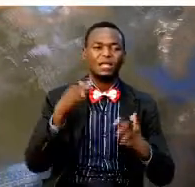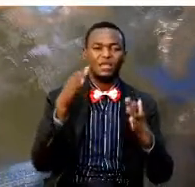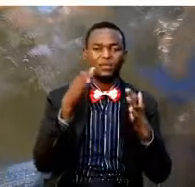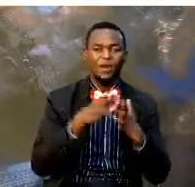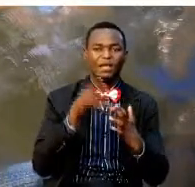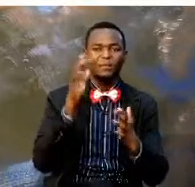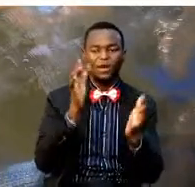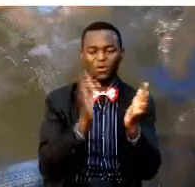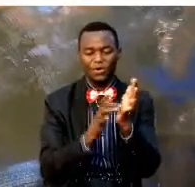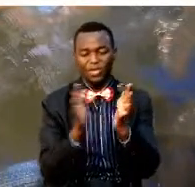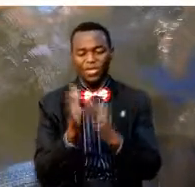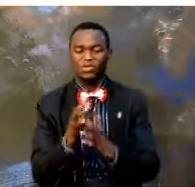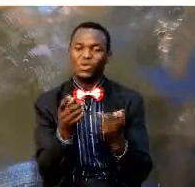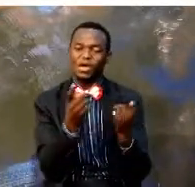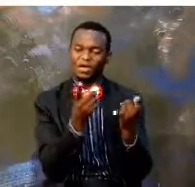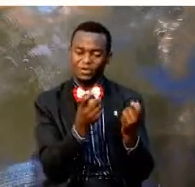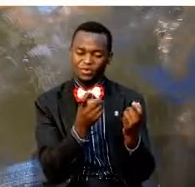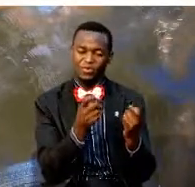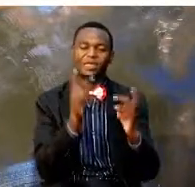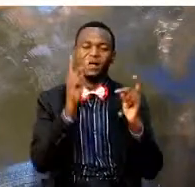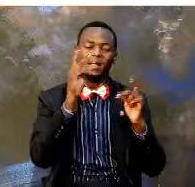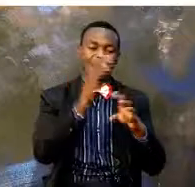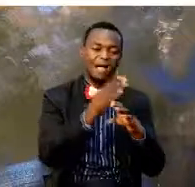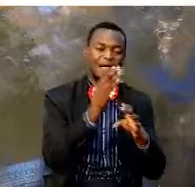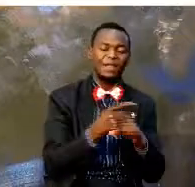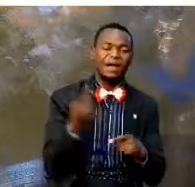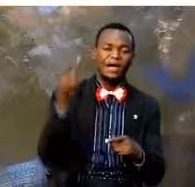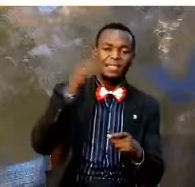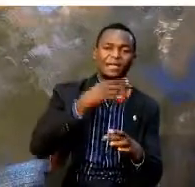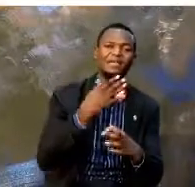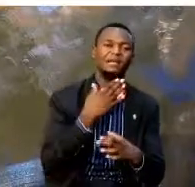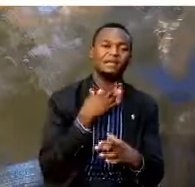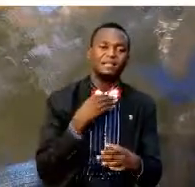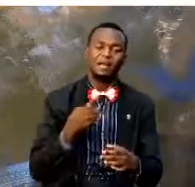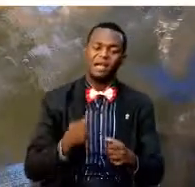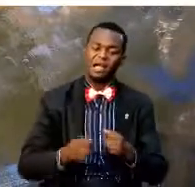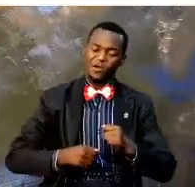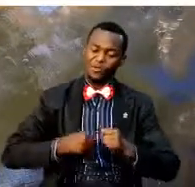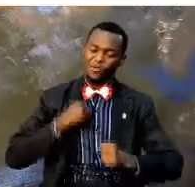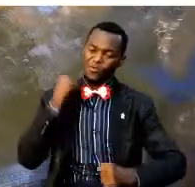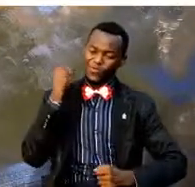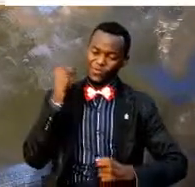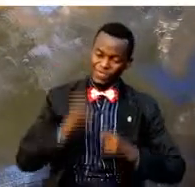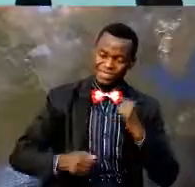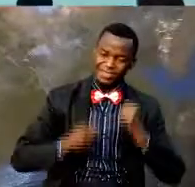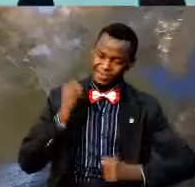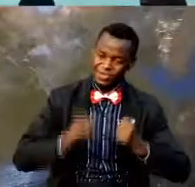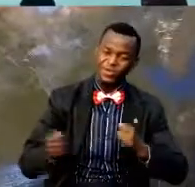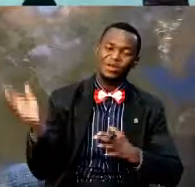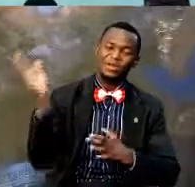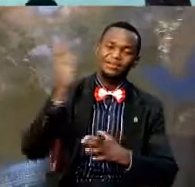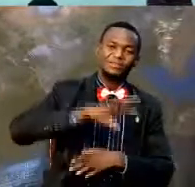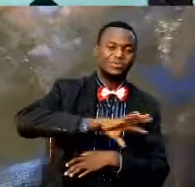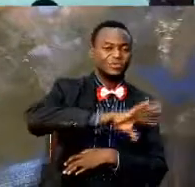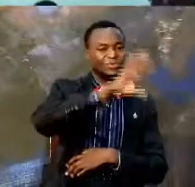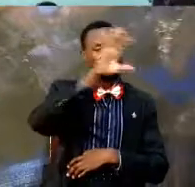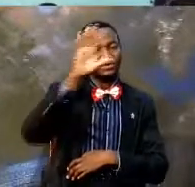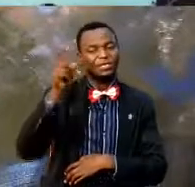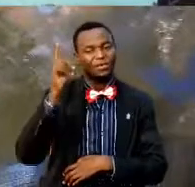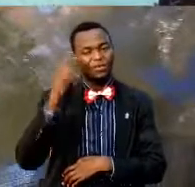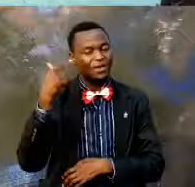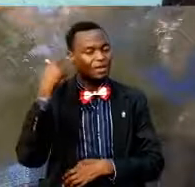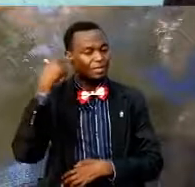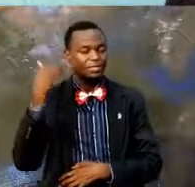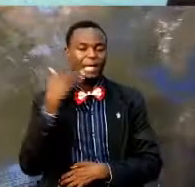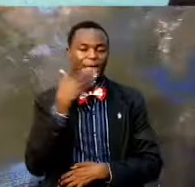ambako Yesu anatungojea. Kabla hajaja anataka tupige mbio. Na siku zote wale waliosikia